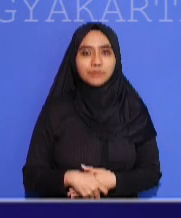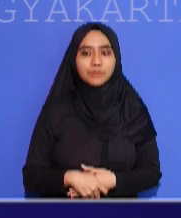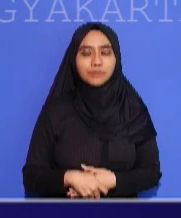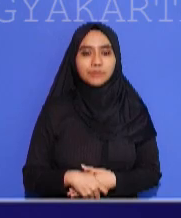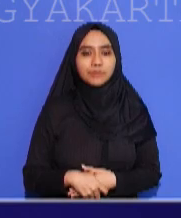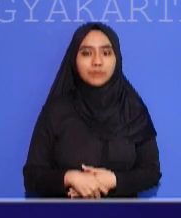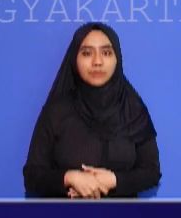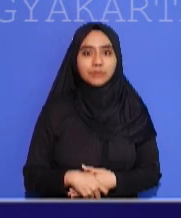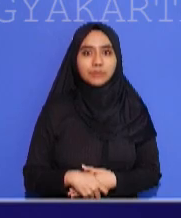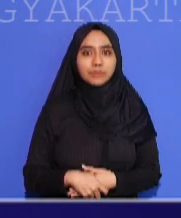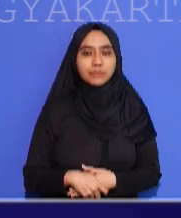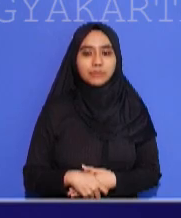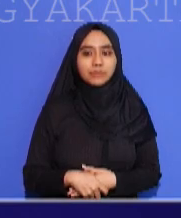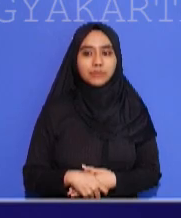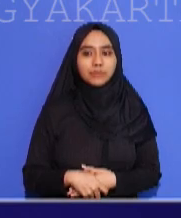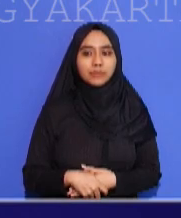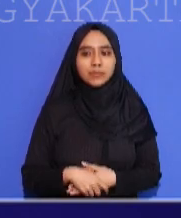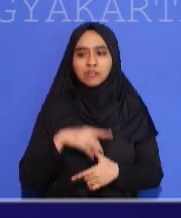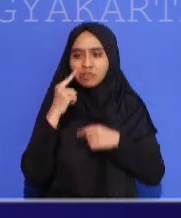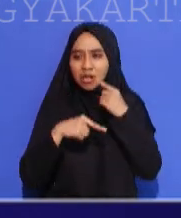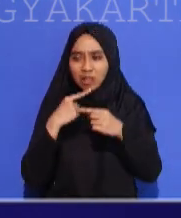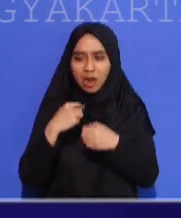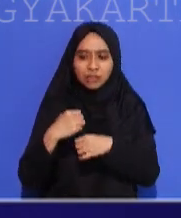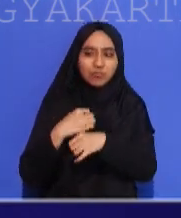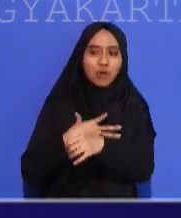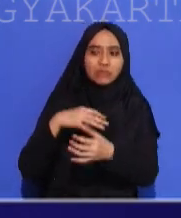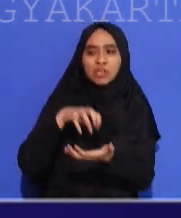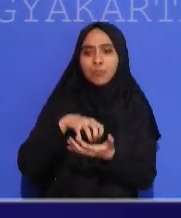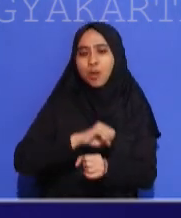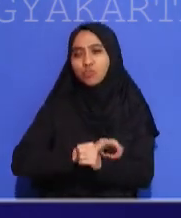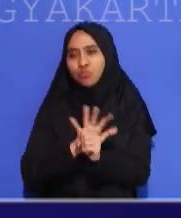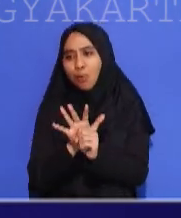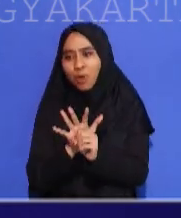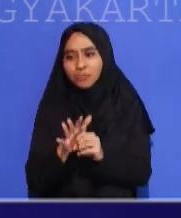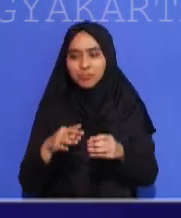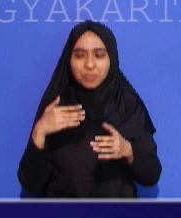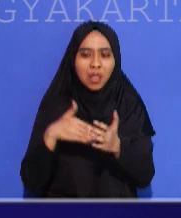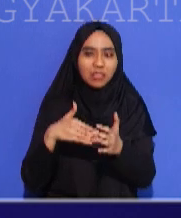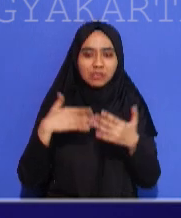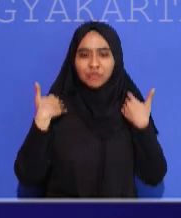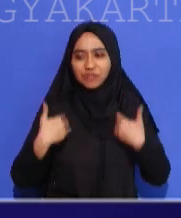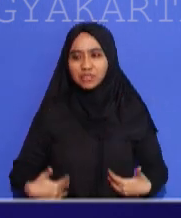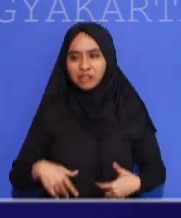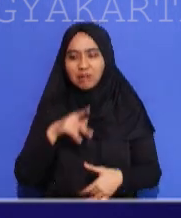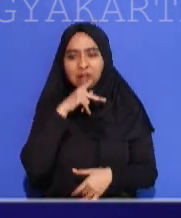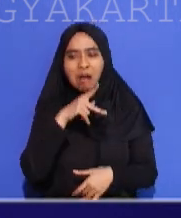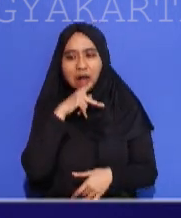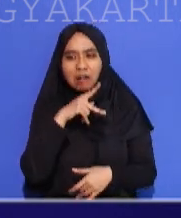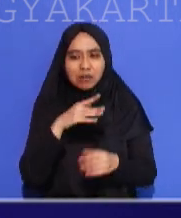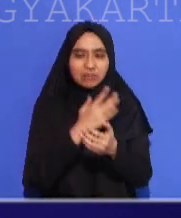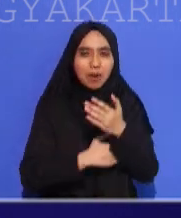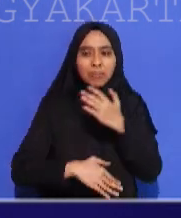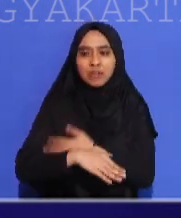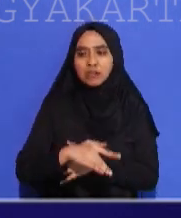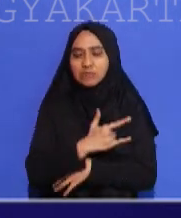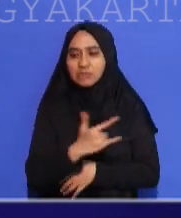melaporkan kisah inspiratif datang juga dari Kulon Progo Memiliki keterbatasan seorang Kak penyandang disabilitas di Kulon progot